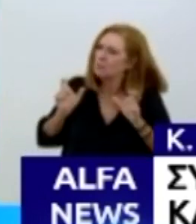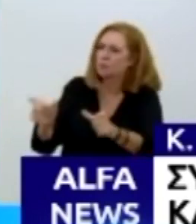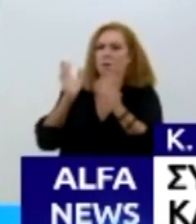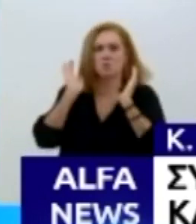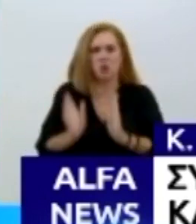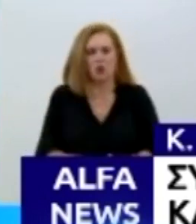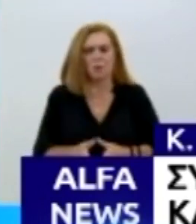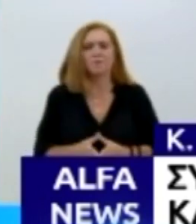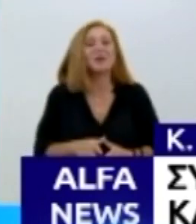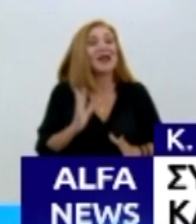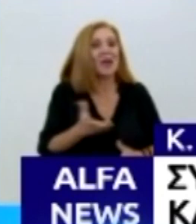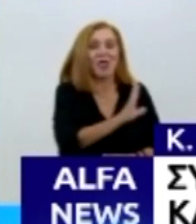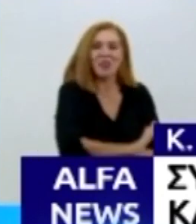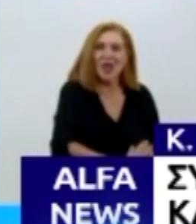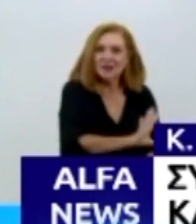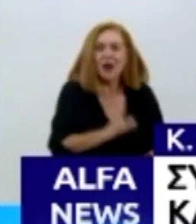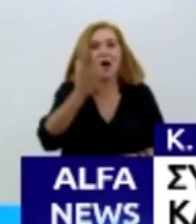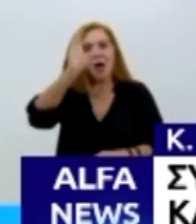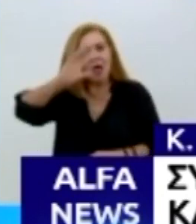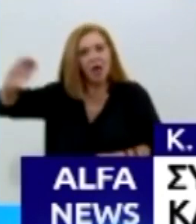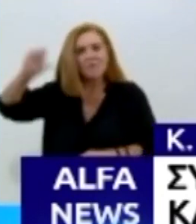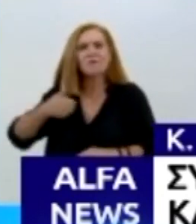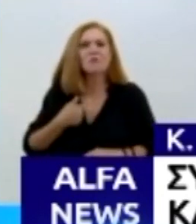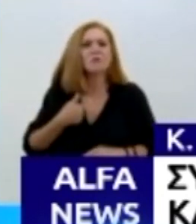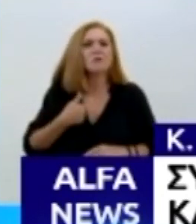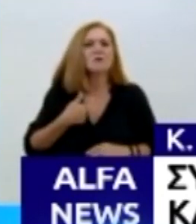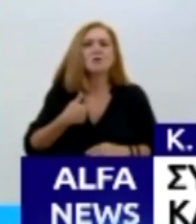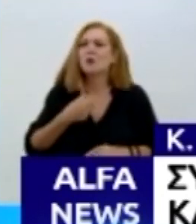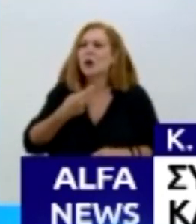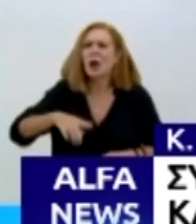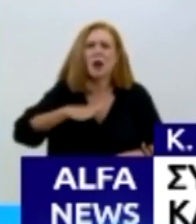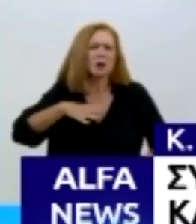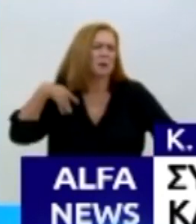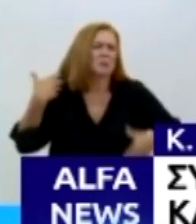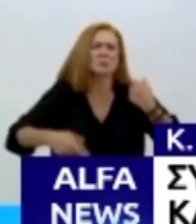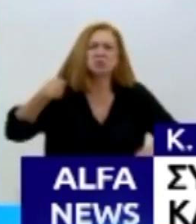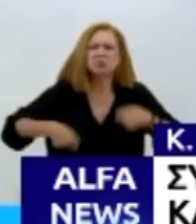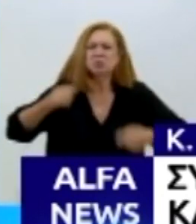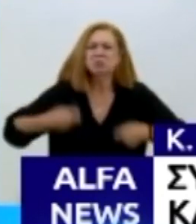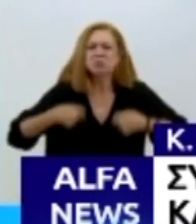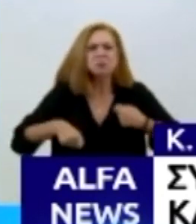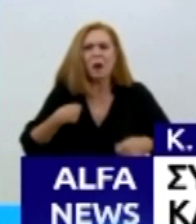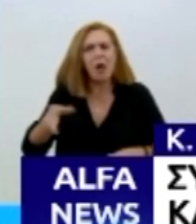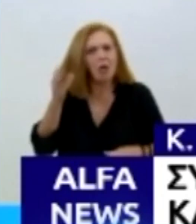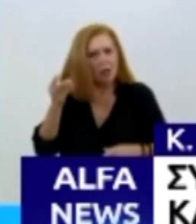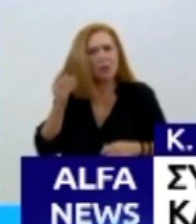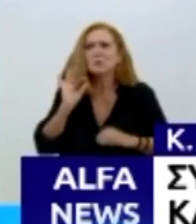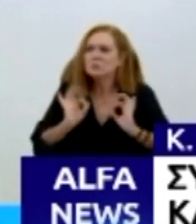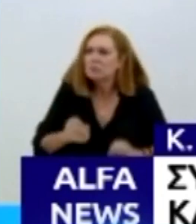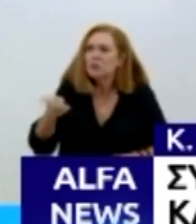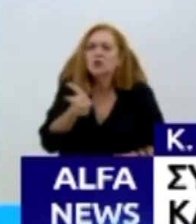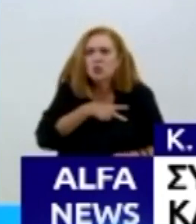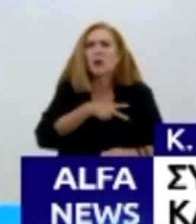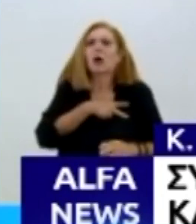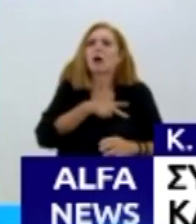Και στην Θεσσαλία και στον Εύρο άκουσα την οργή των πολιτών, που θέλουν και δικαίως το κράτος